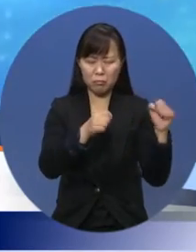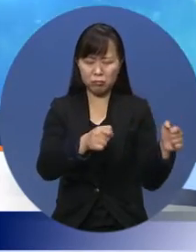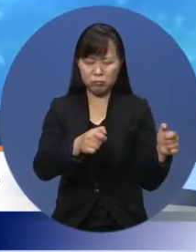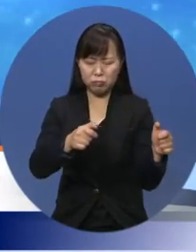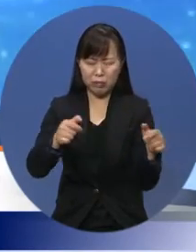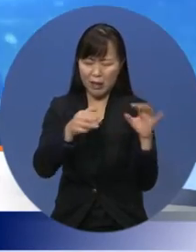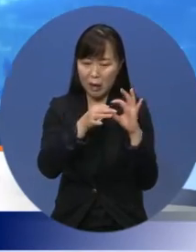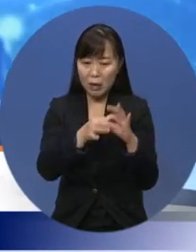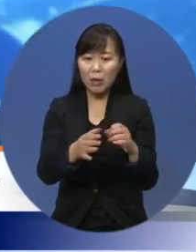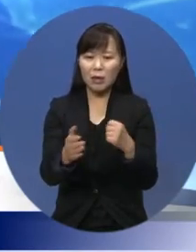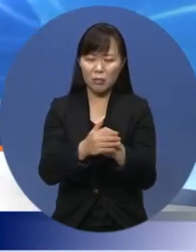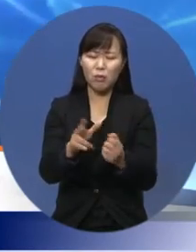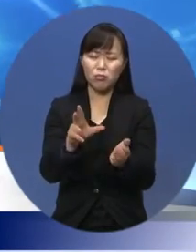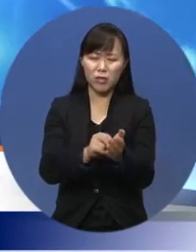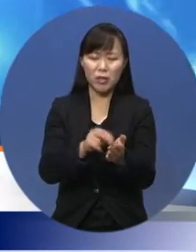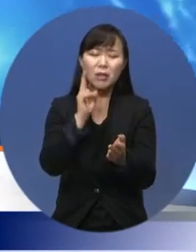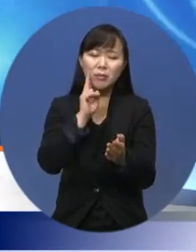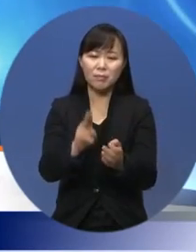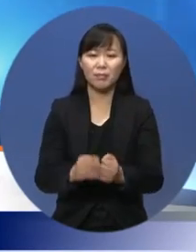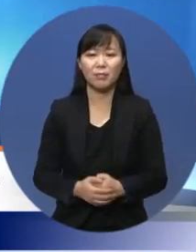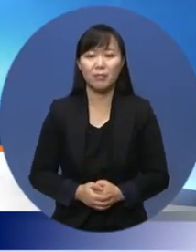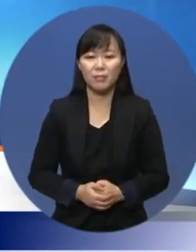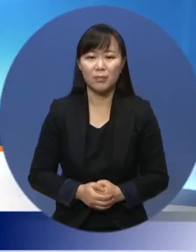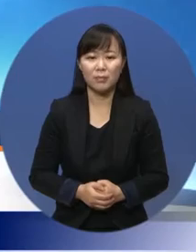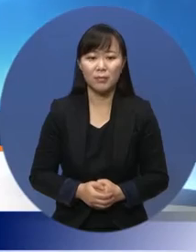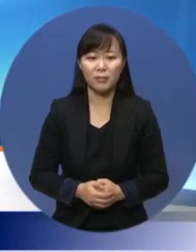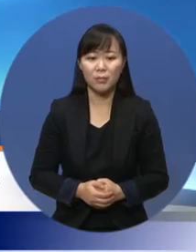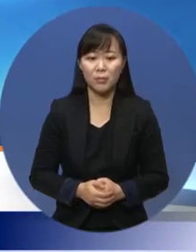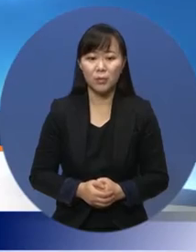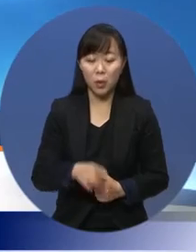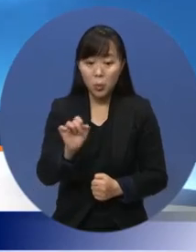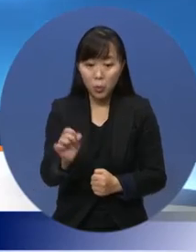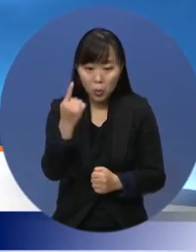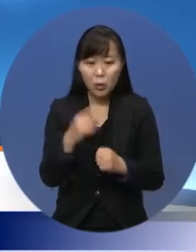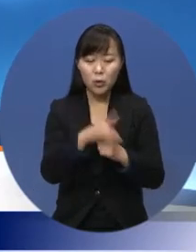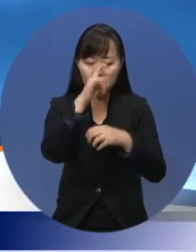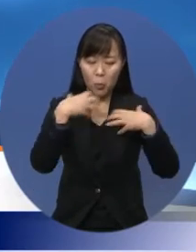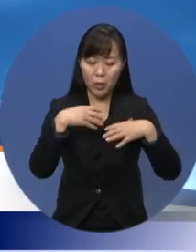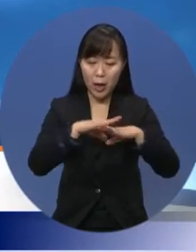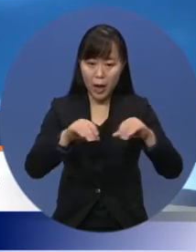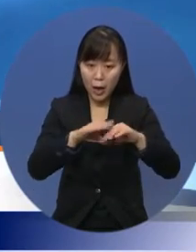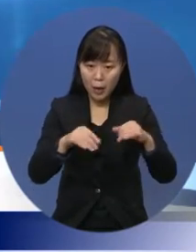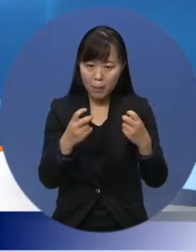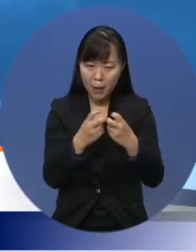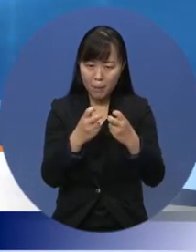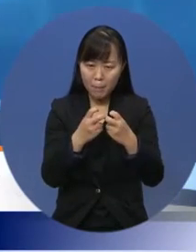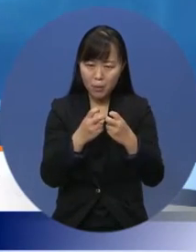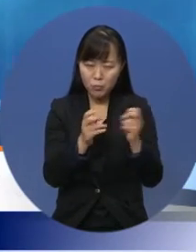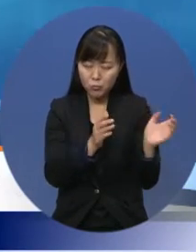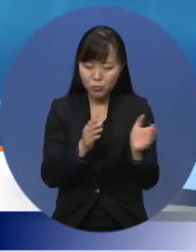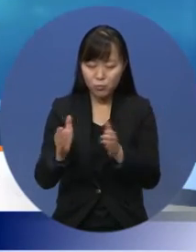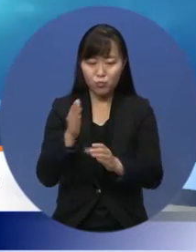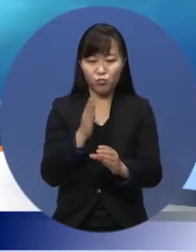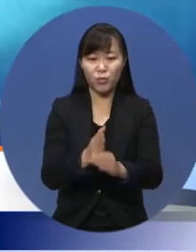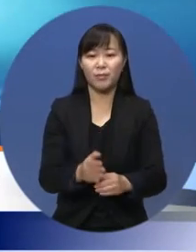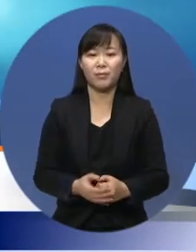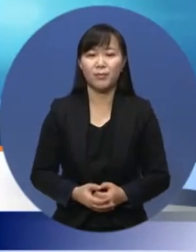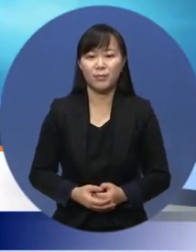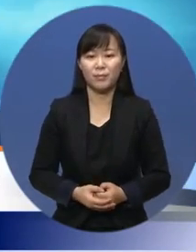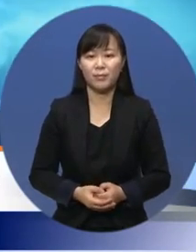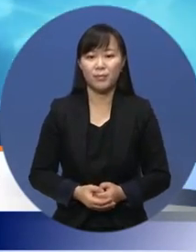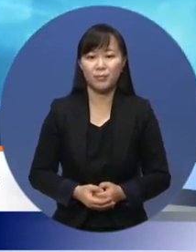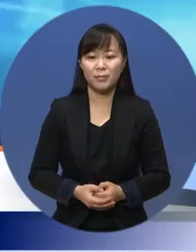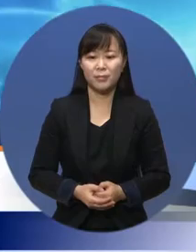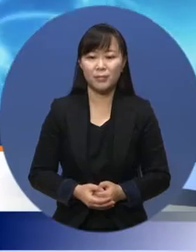있어 문제가 심각한 상황입니다. 이에 따라 정부도 해결책 마련에 나섰습니다. 자세한 내용 서정용